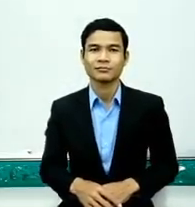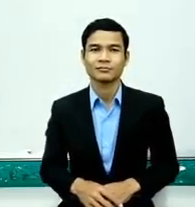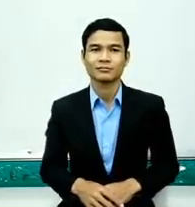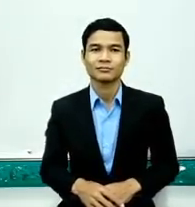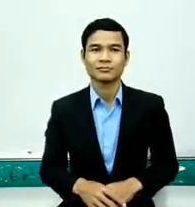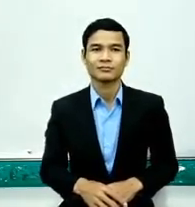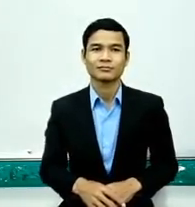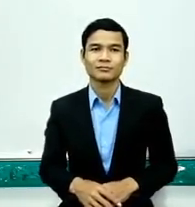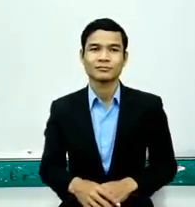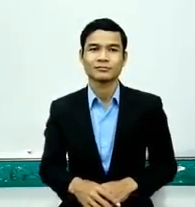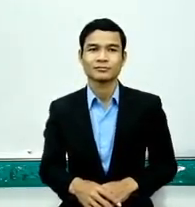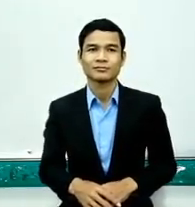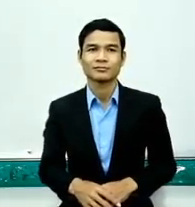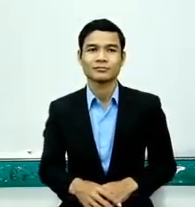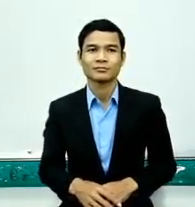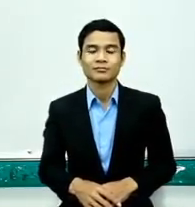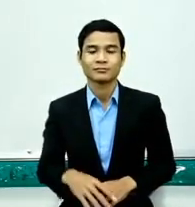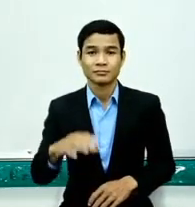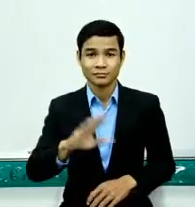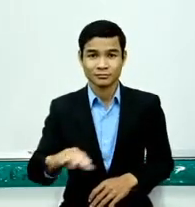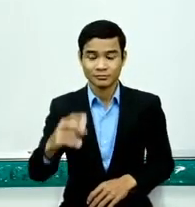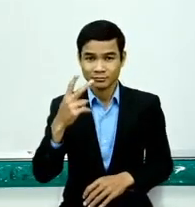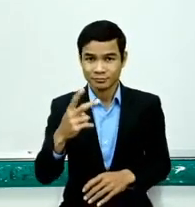Chà, con bài mà mực đặc hiến.